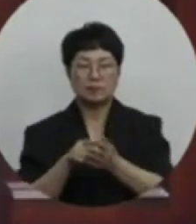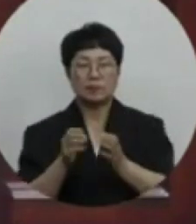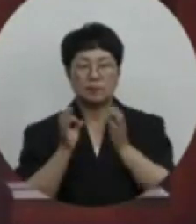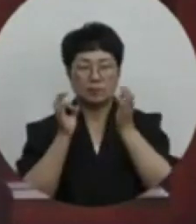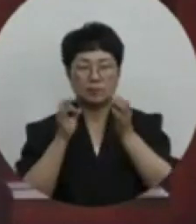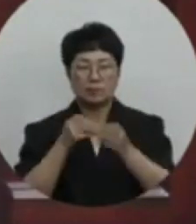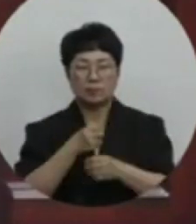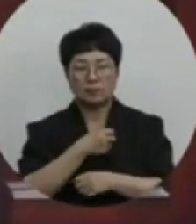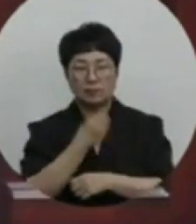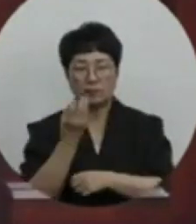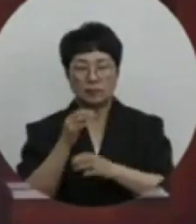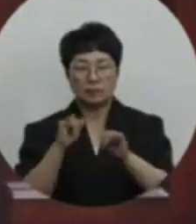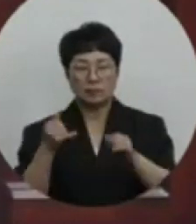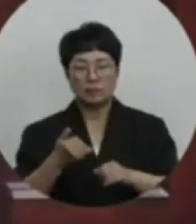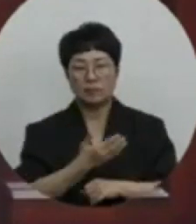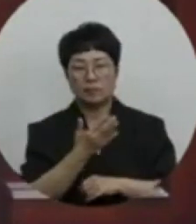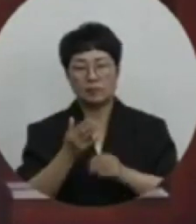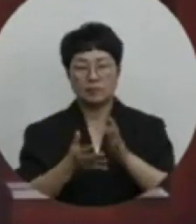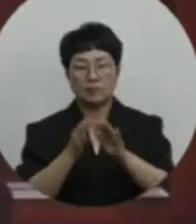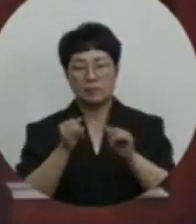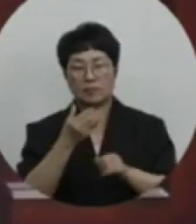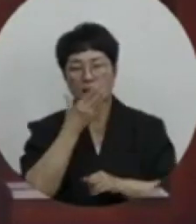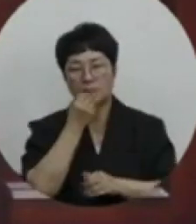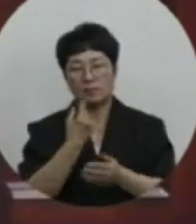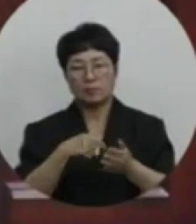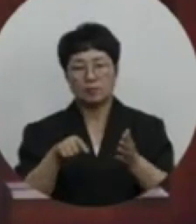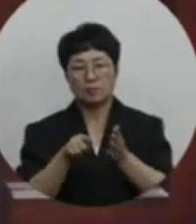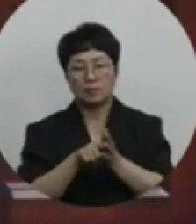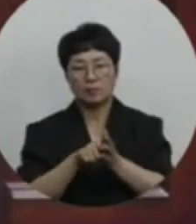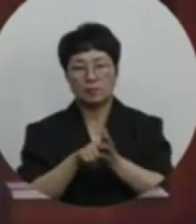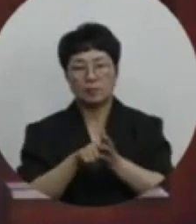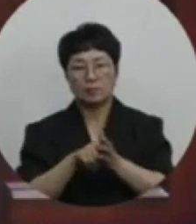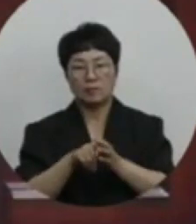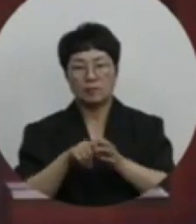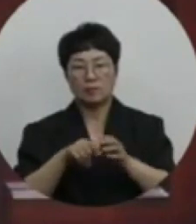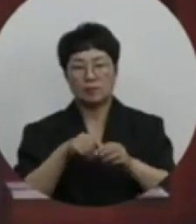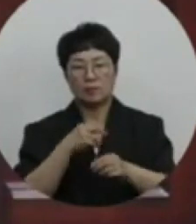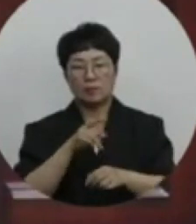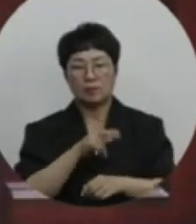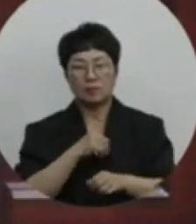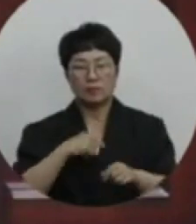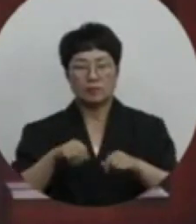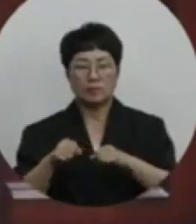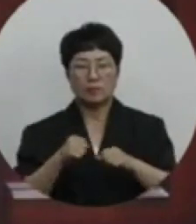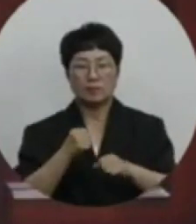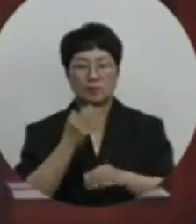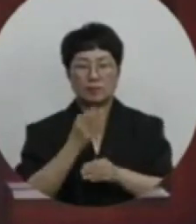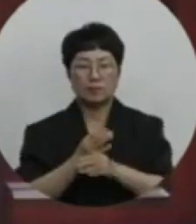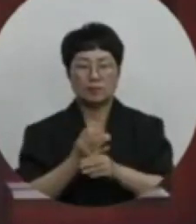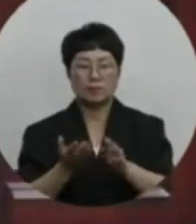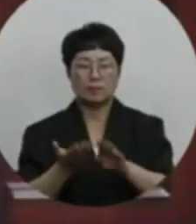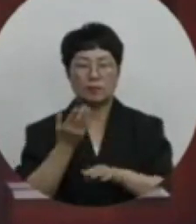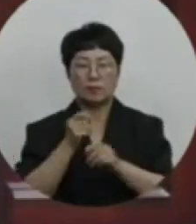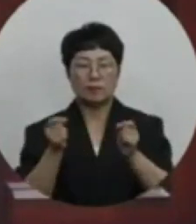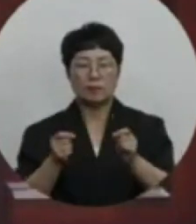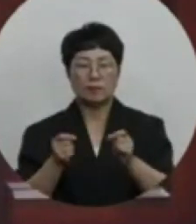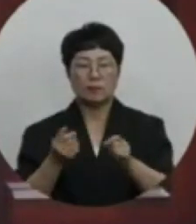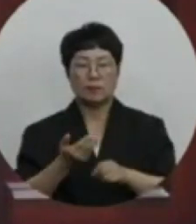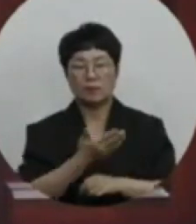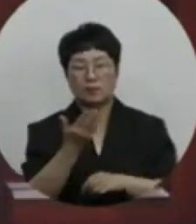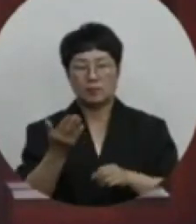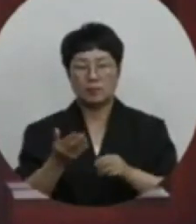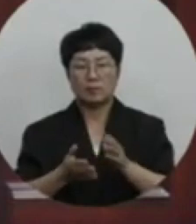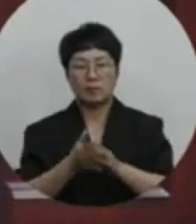여러분, 시민들의 행복을 위해 의정활동에 임하고 계신 선배 동료 의원 여러분과 이충우